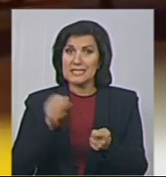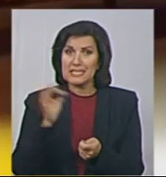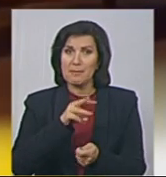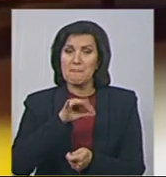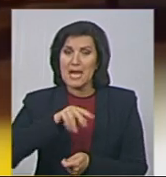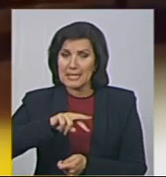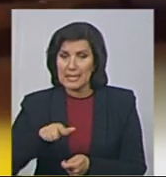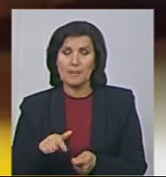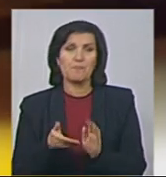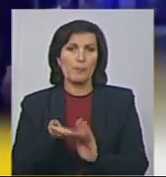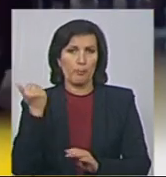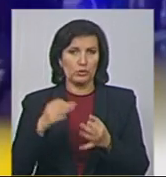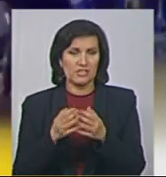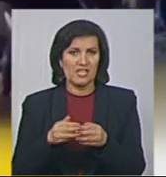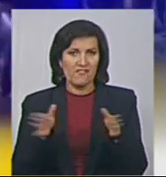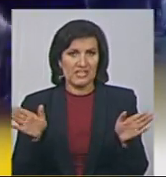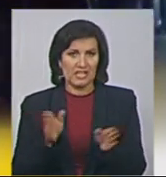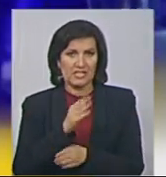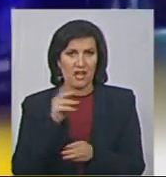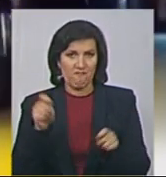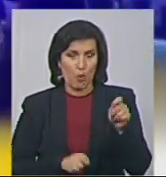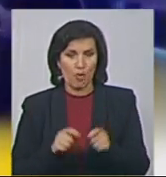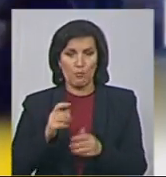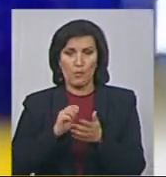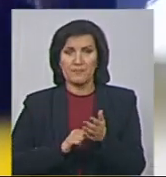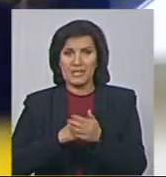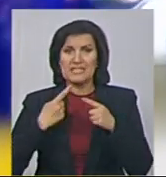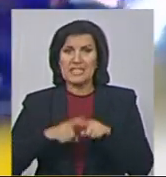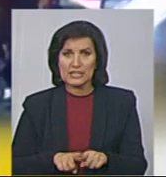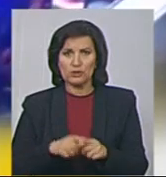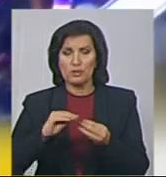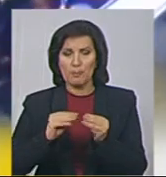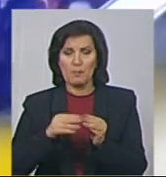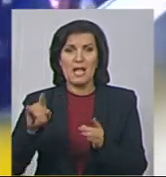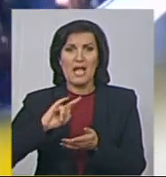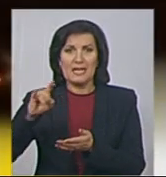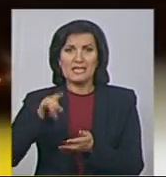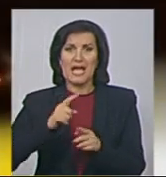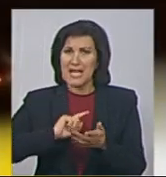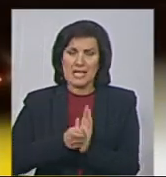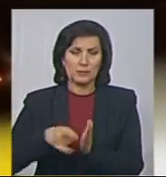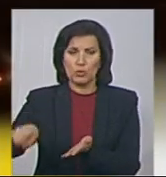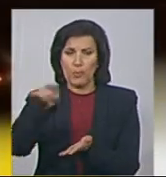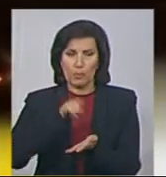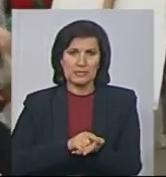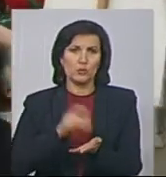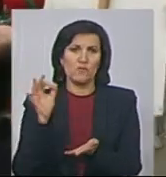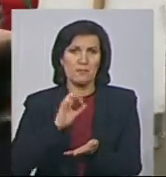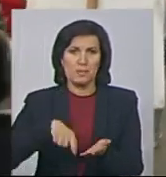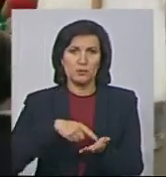Ангела Меркель пропустить відкриття форуму. Через технічні проблеми її літак здійснив екстрену посадку в німецькому